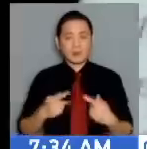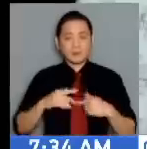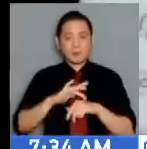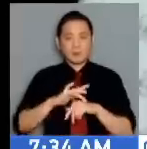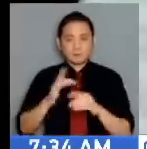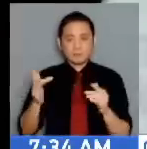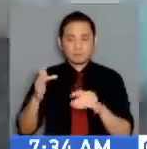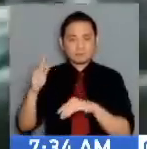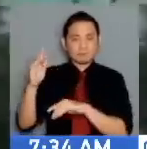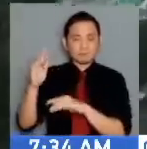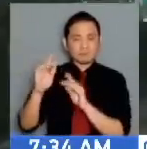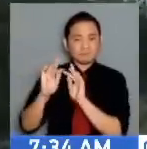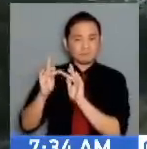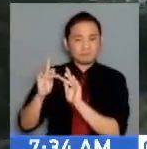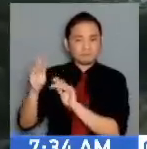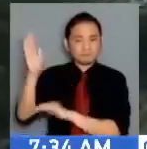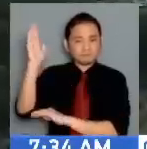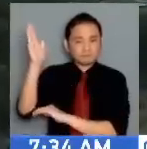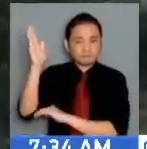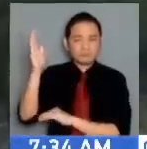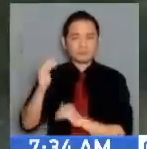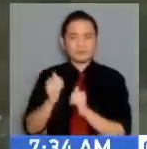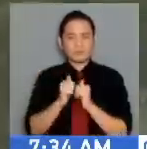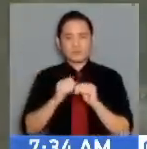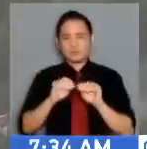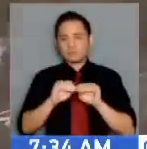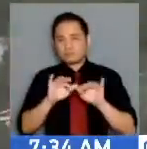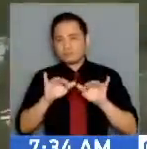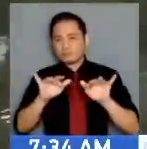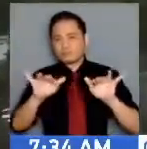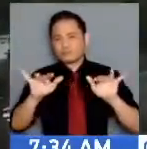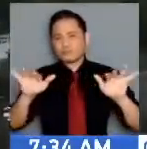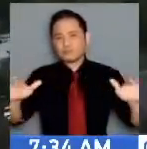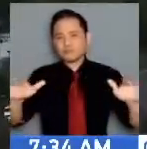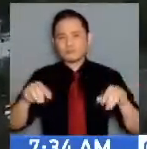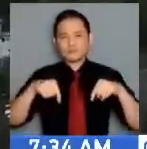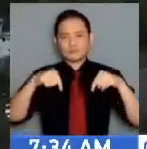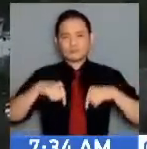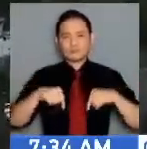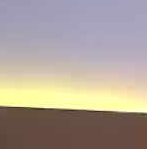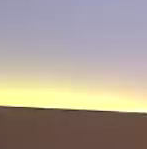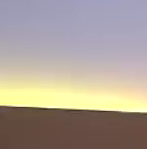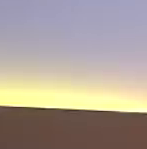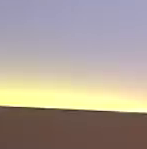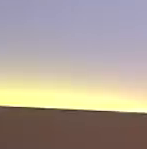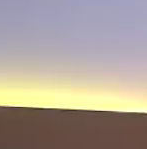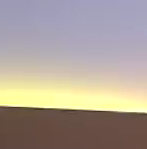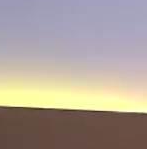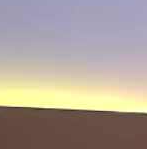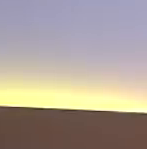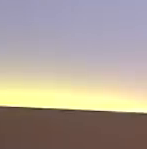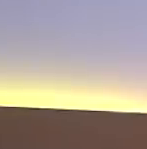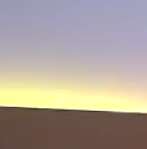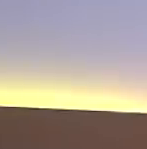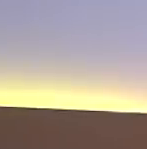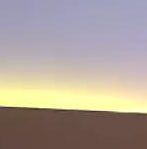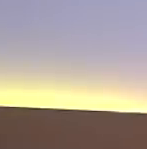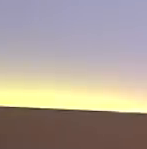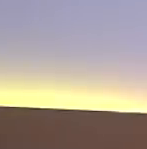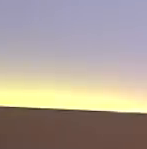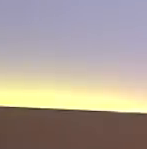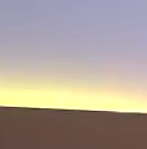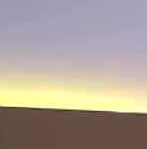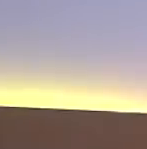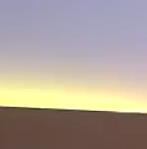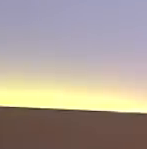mas malawak na reach ng GMA Network ngayong 2023. Kapuso, mauna ka sa mga balita. Panoorin